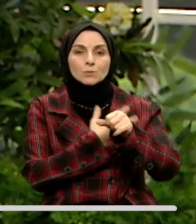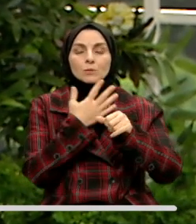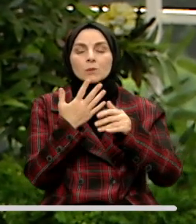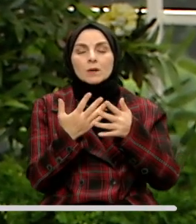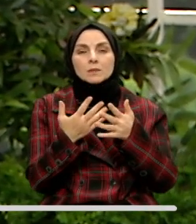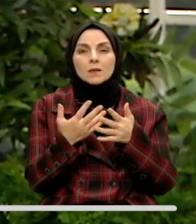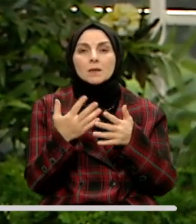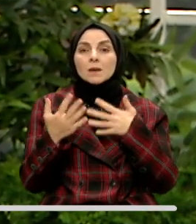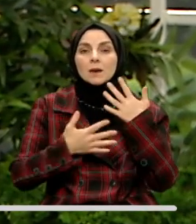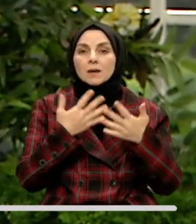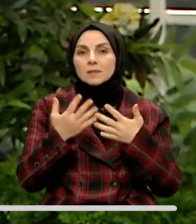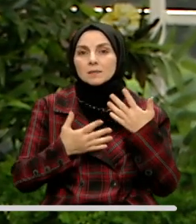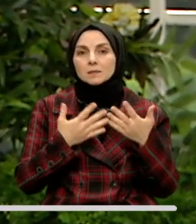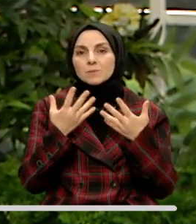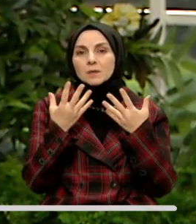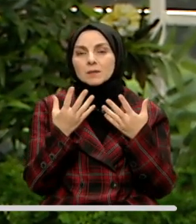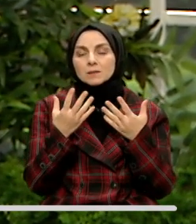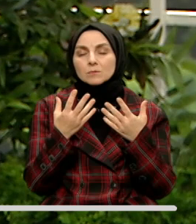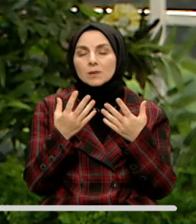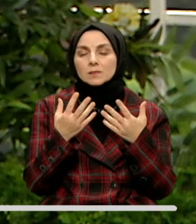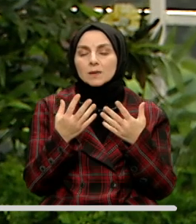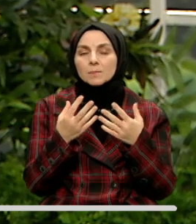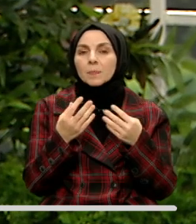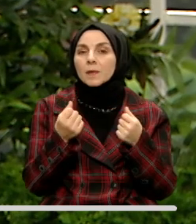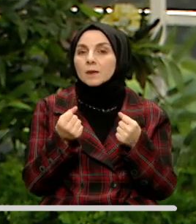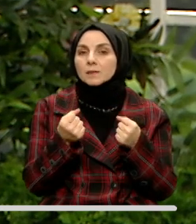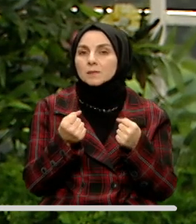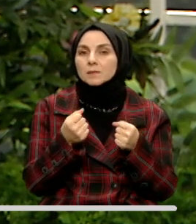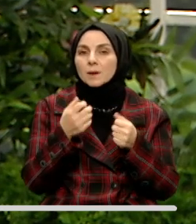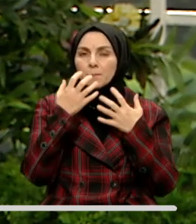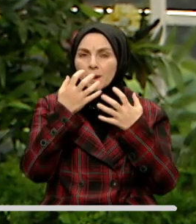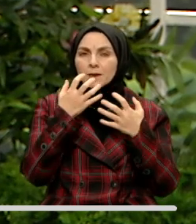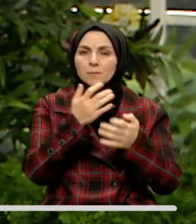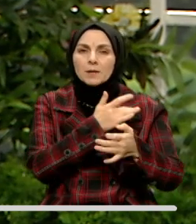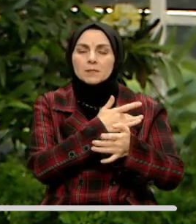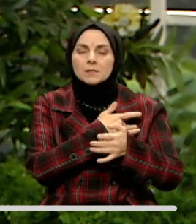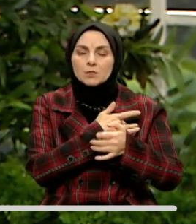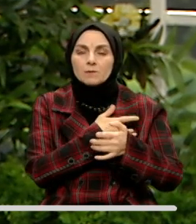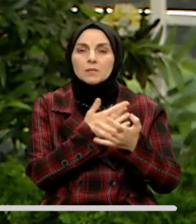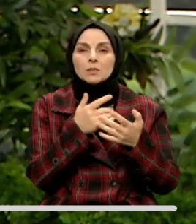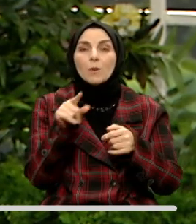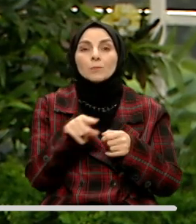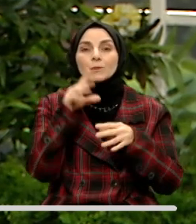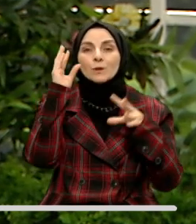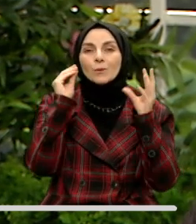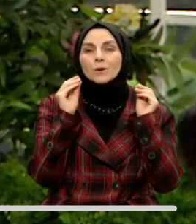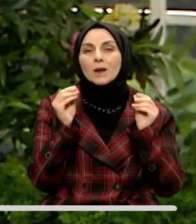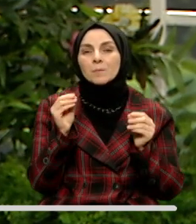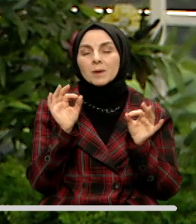harekete geçirme, bedenini tanıma, öz şefkat sağlama, özellikle sınava hazırlanan anne